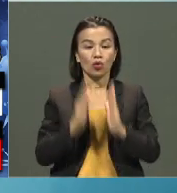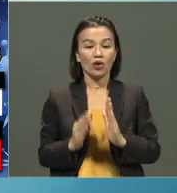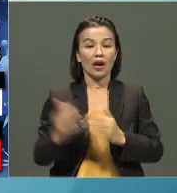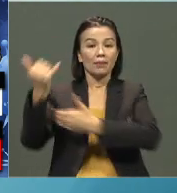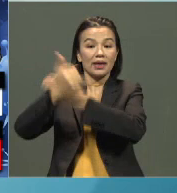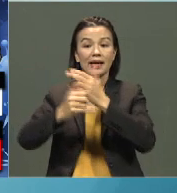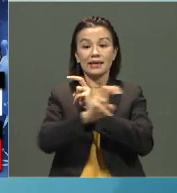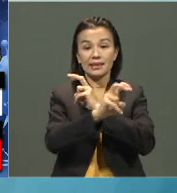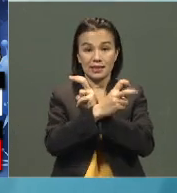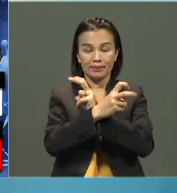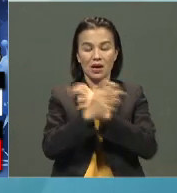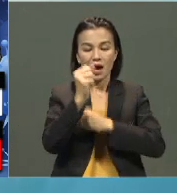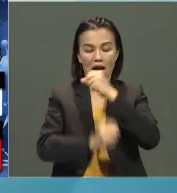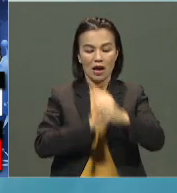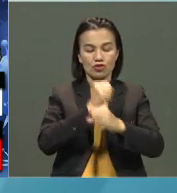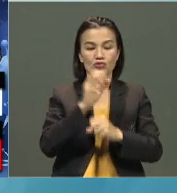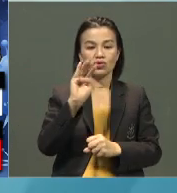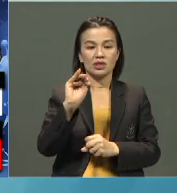ซึ่งเป็นไรที่พี่อย่าผมจะต้องมีการขยายความต่อนะครับรายนี้ไม่ใช่คนไทยครับเป็นคนสัญชาติทางอียิปต์มาจากอียิปต์นะครับสัญชาติอียิปต์แล้วก็ก็อายุ43